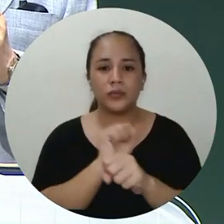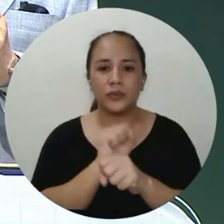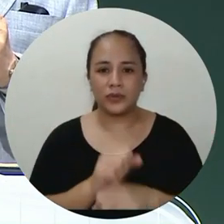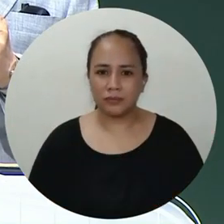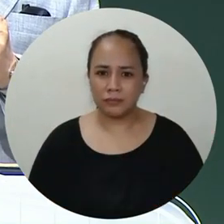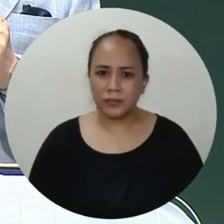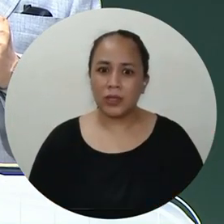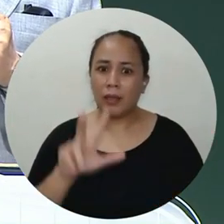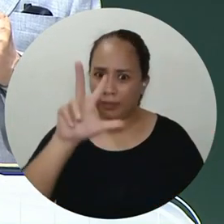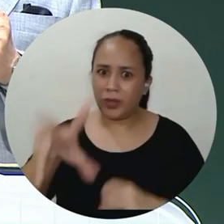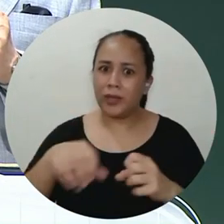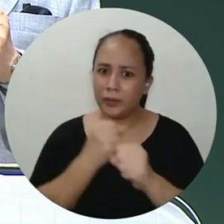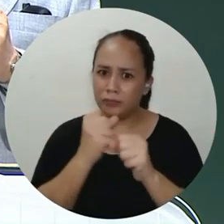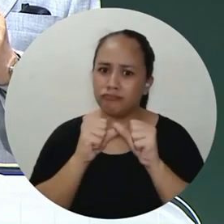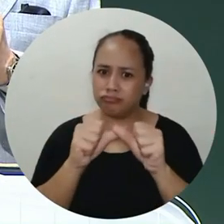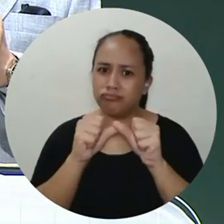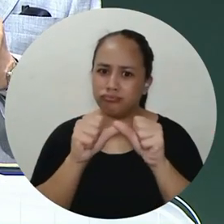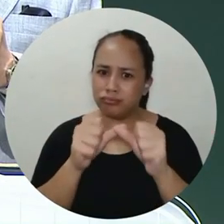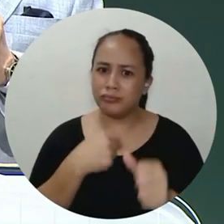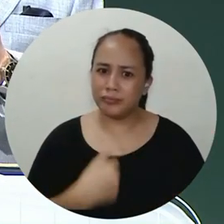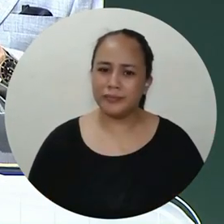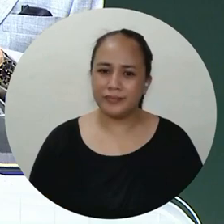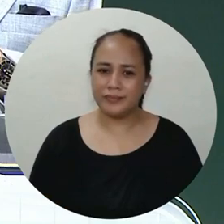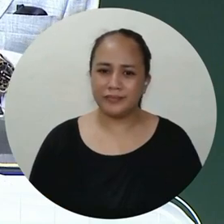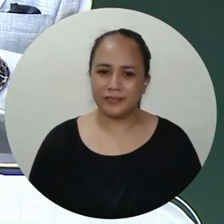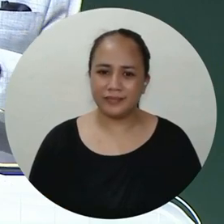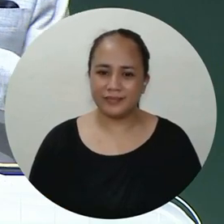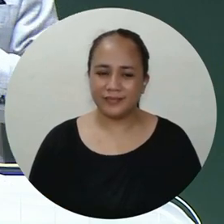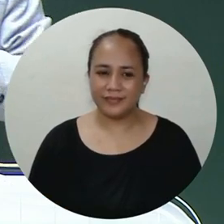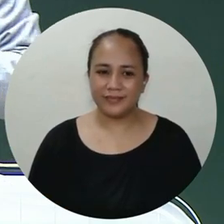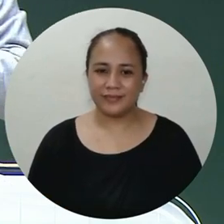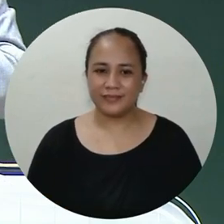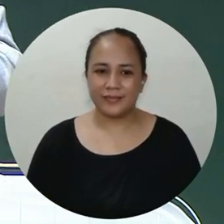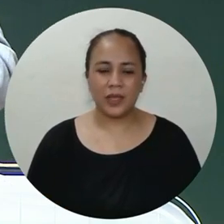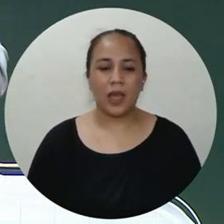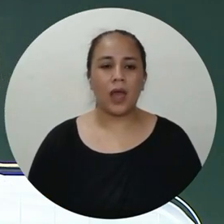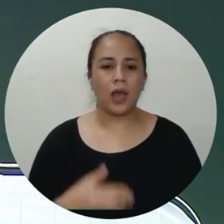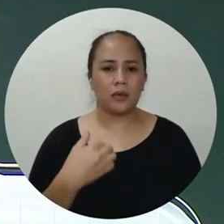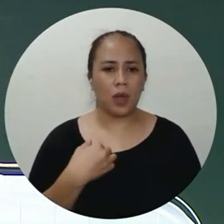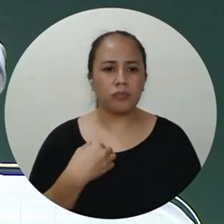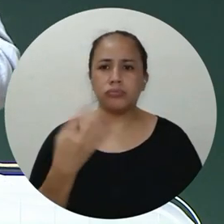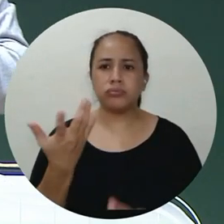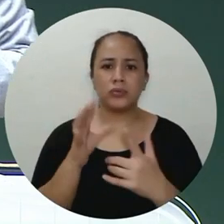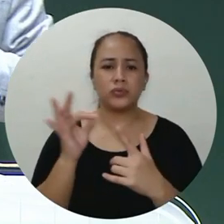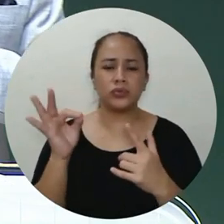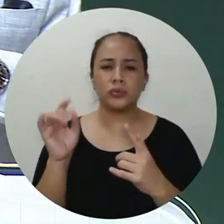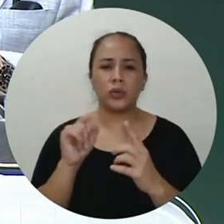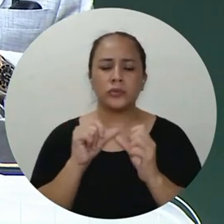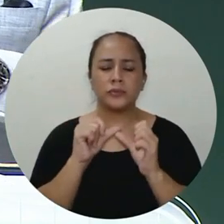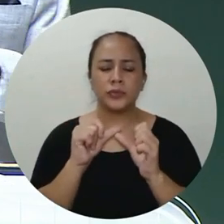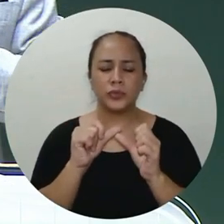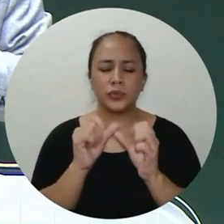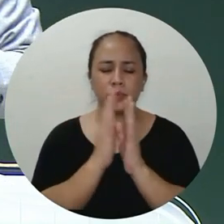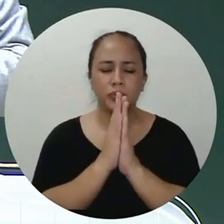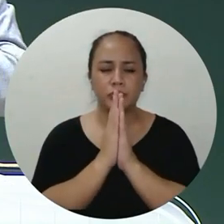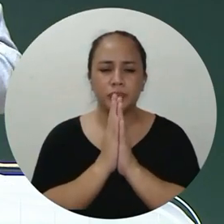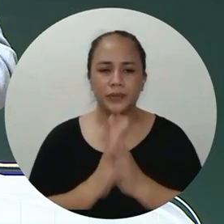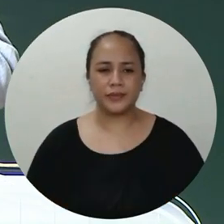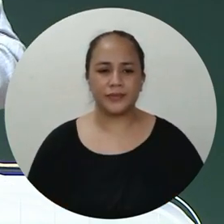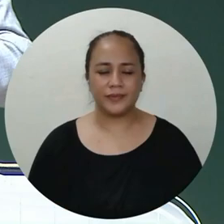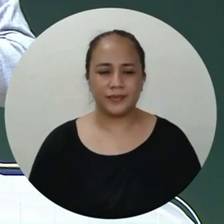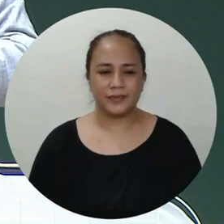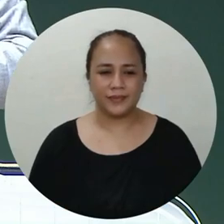3 years. 그리고 계속해서 저는 기도할 수밖에 없었어요. And there, I had no choice but to pray continuously. 그래서 제가 지나고